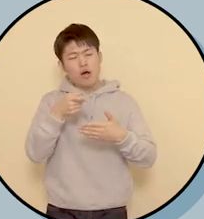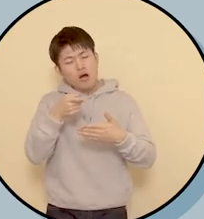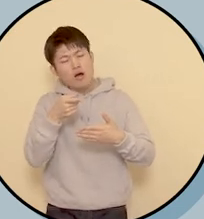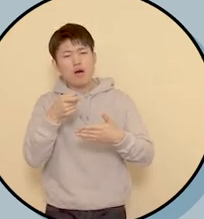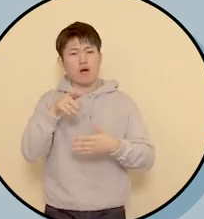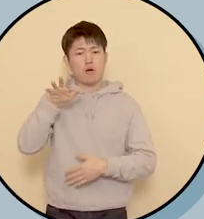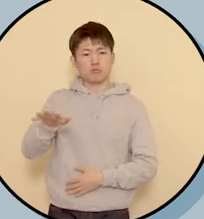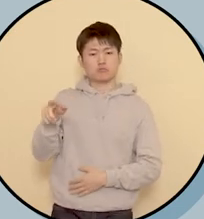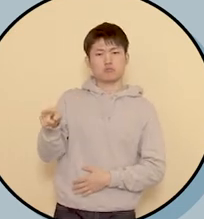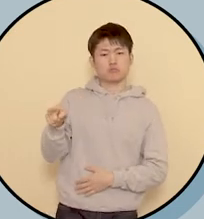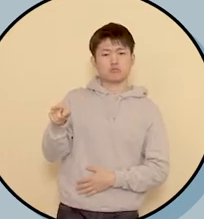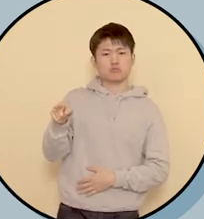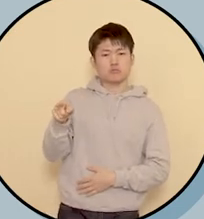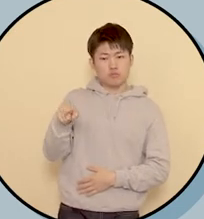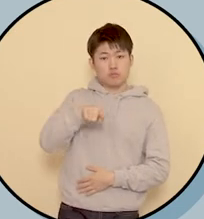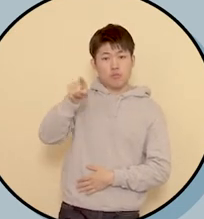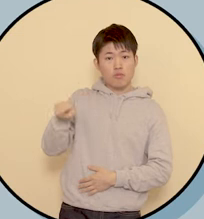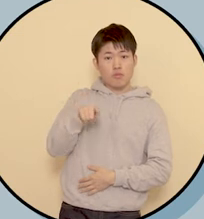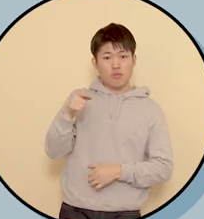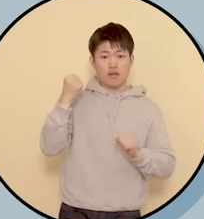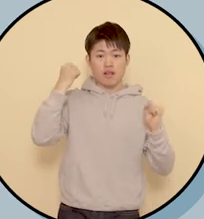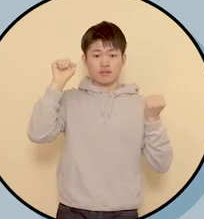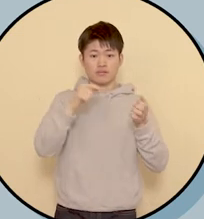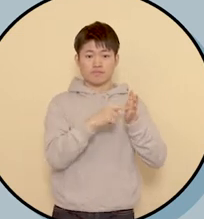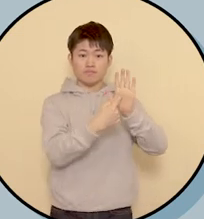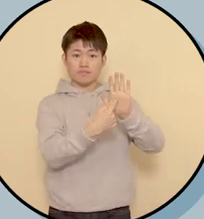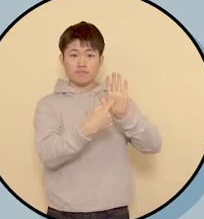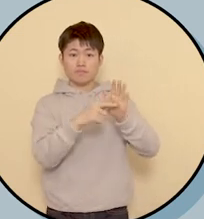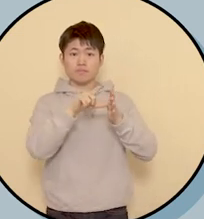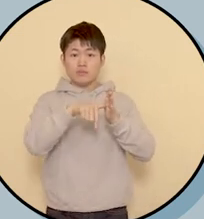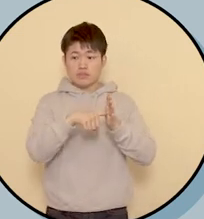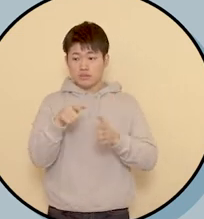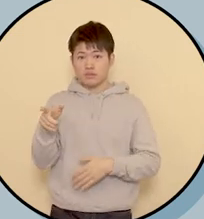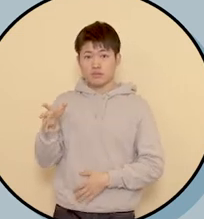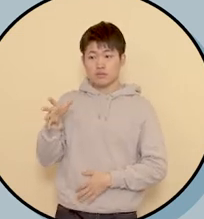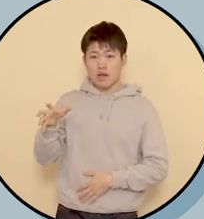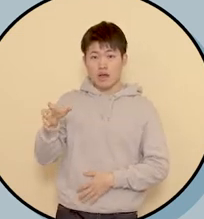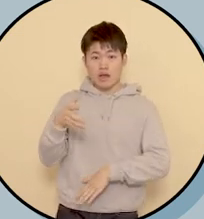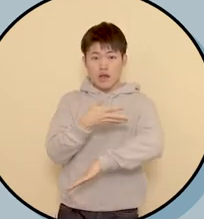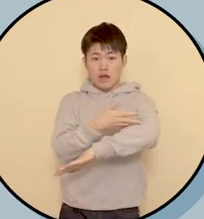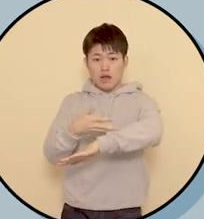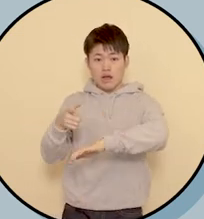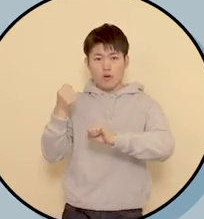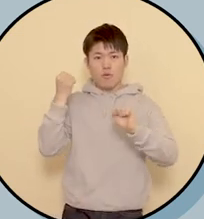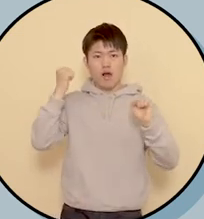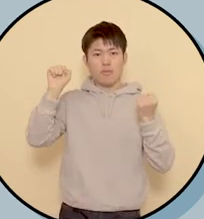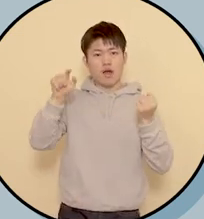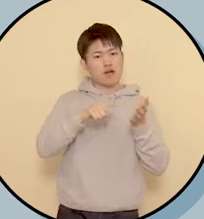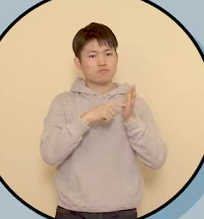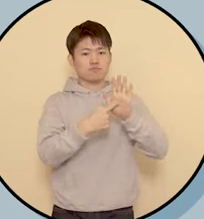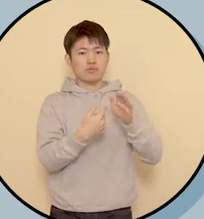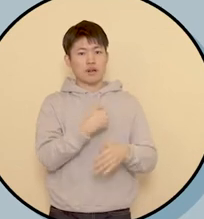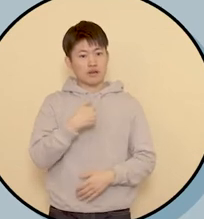けば、やりやすいだろうなと思うんだけれども、それを、例えば、まあ、演劇にした場合、その、つかむまでの間が、